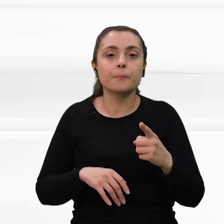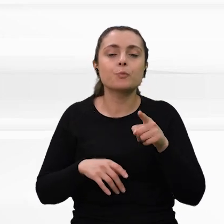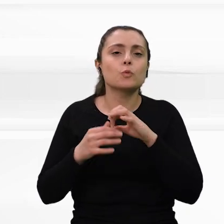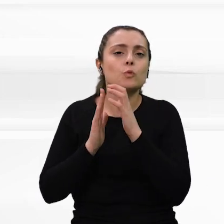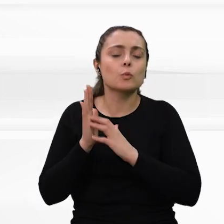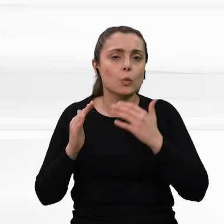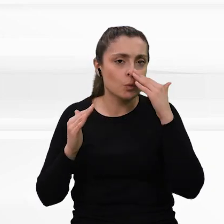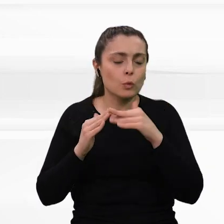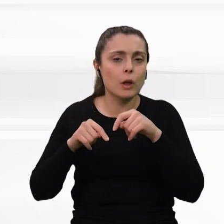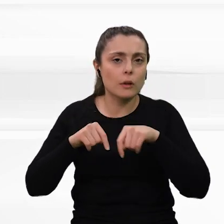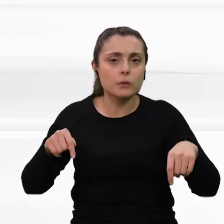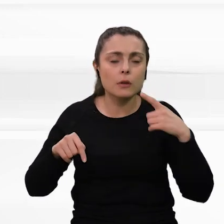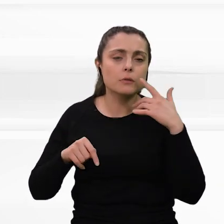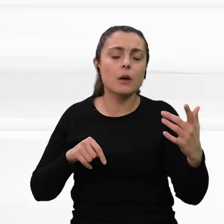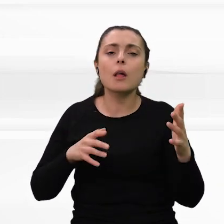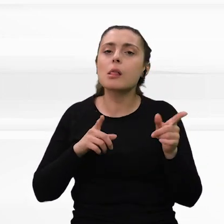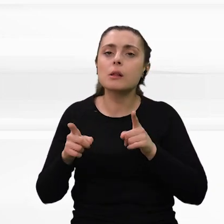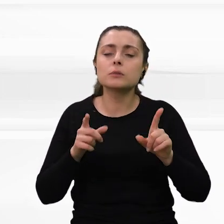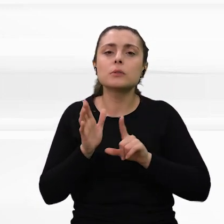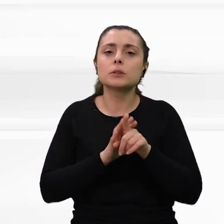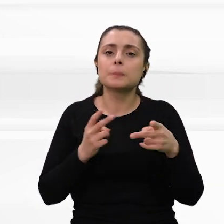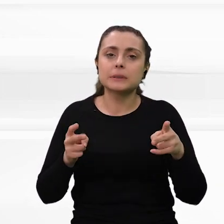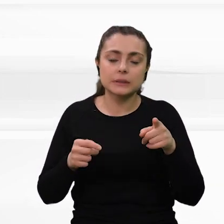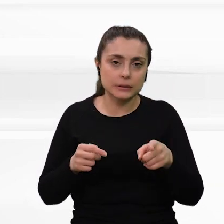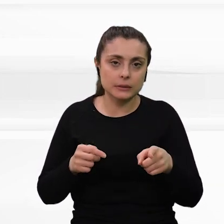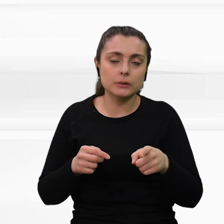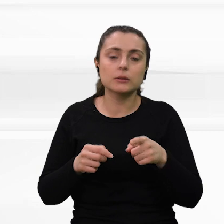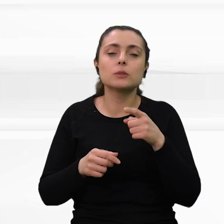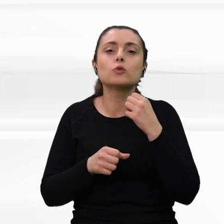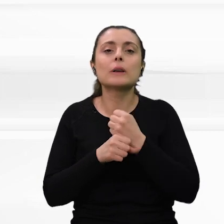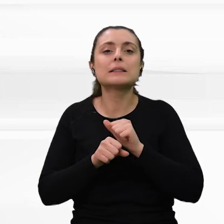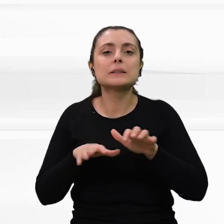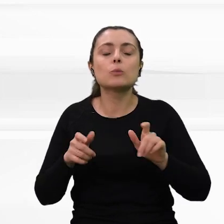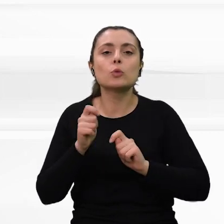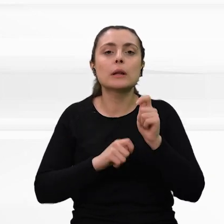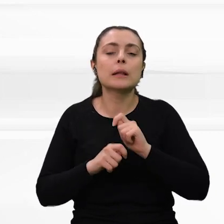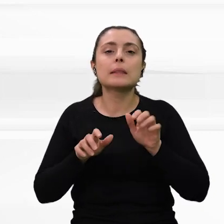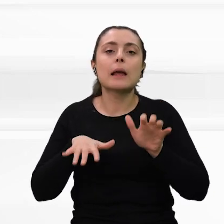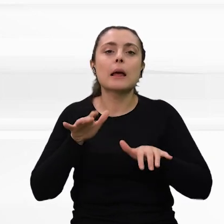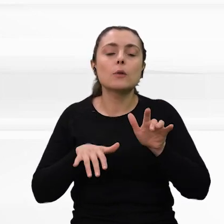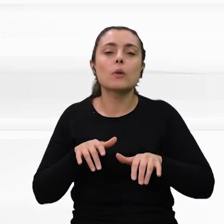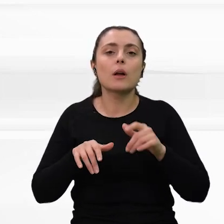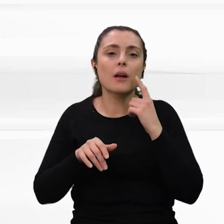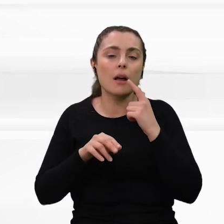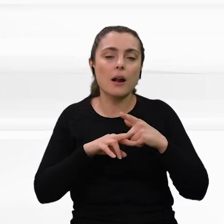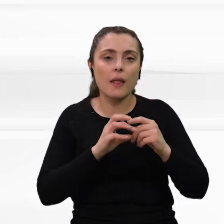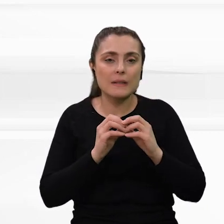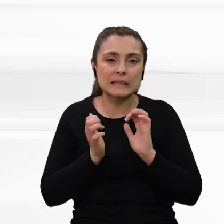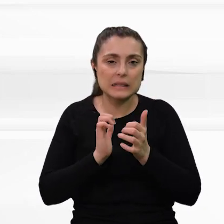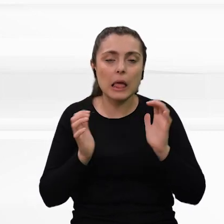edelim bu parçadan hareketle aşağıdakilerden hangisine ulaşılabilir kılar sisteminin kullanıldığı daktilo halk düzeyinde